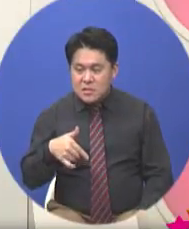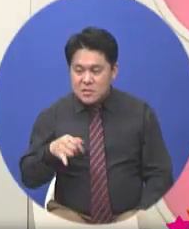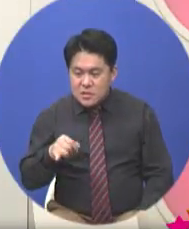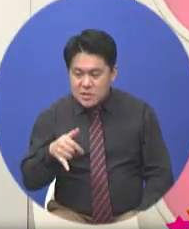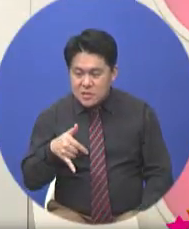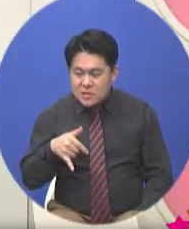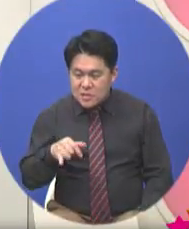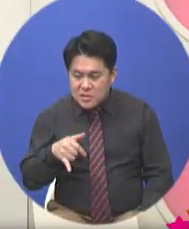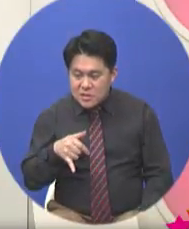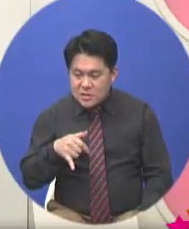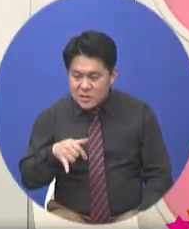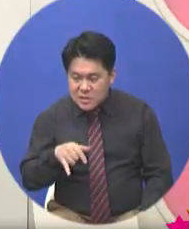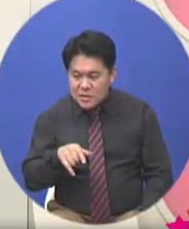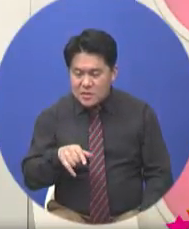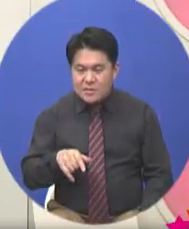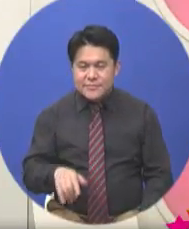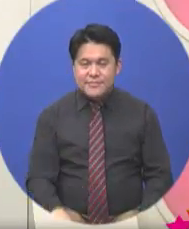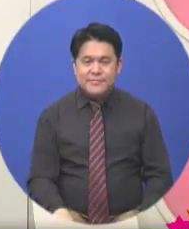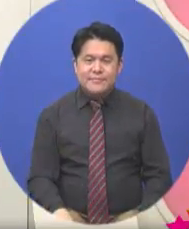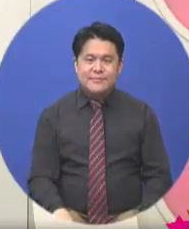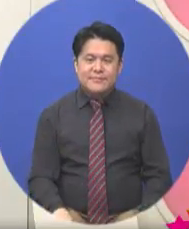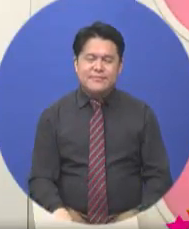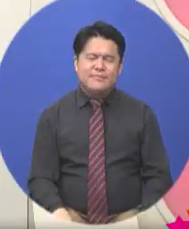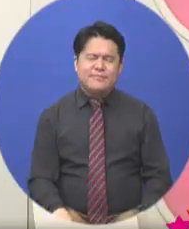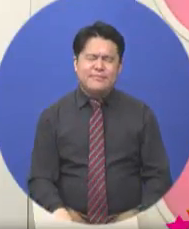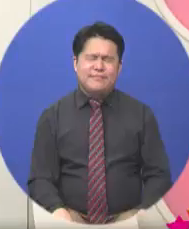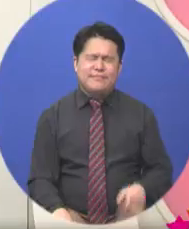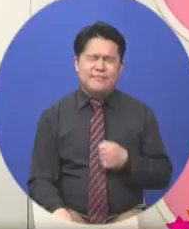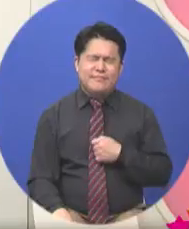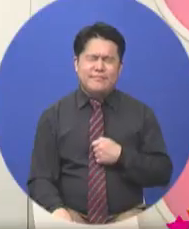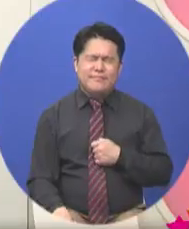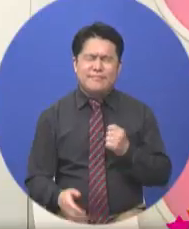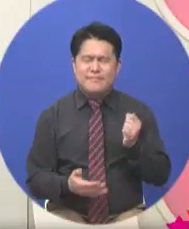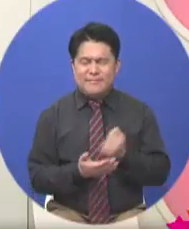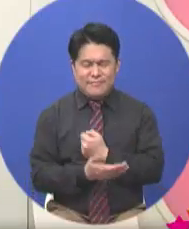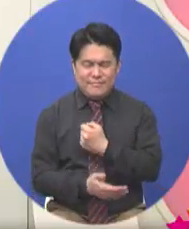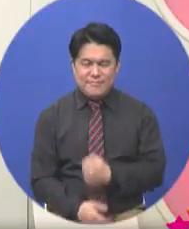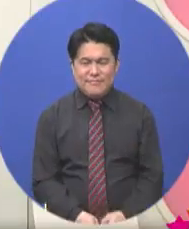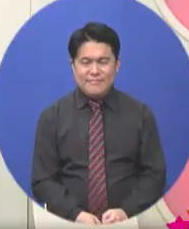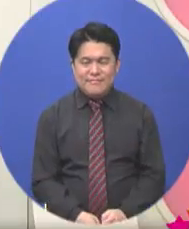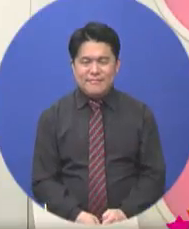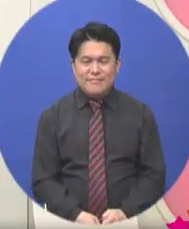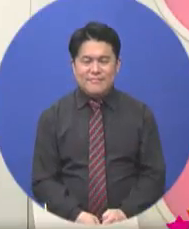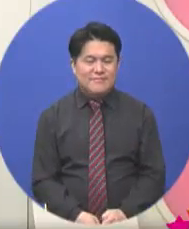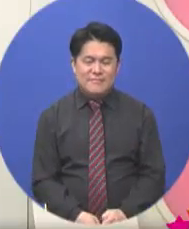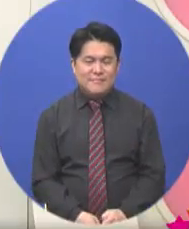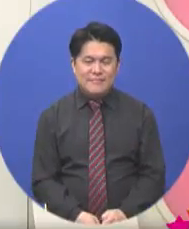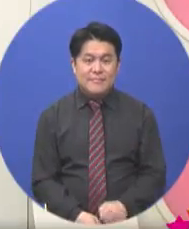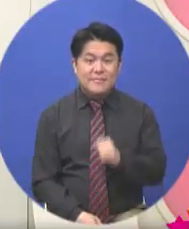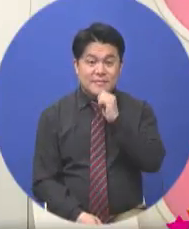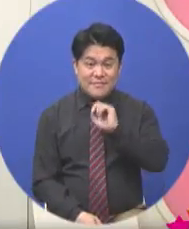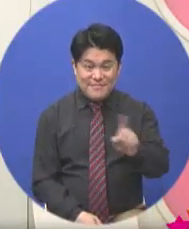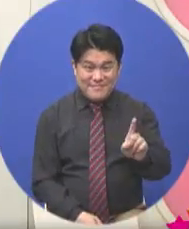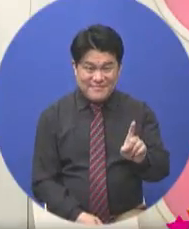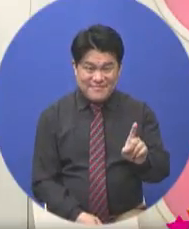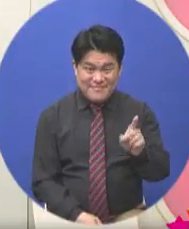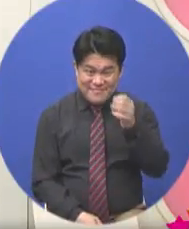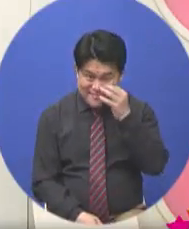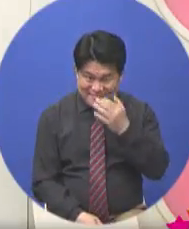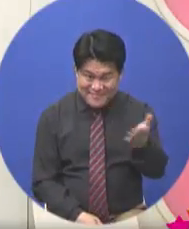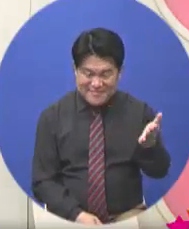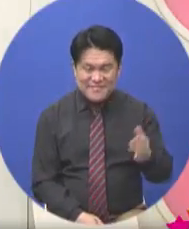키키 이러니까 이제 자막 그죠? 맞아요. 아, 어쩜 이렇게 표현을 너무 잘하시는데 점수 보겠습니다.